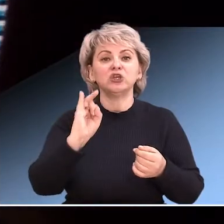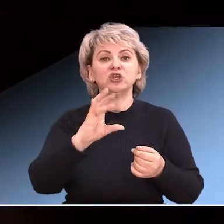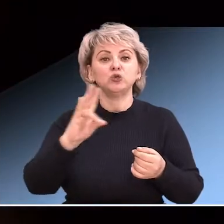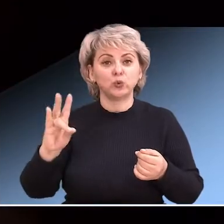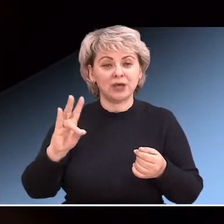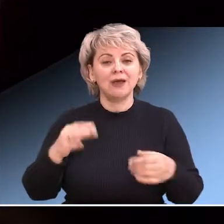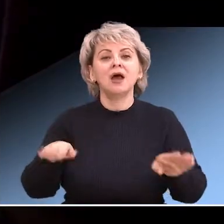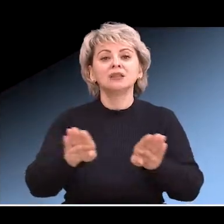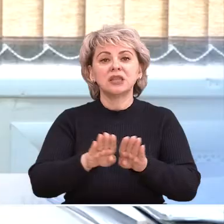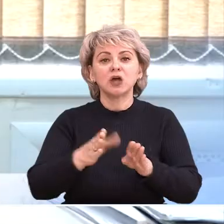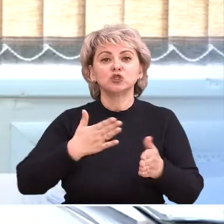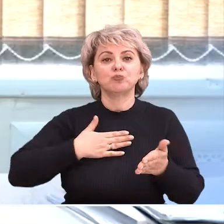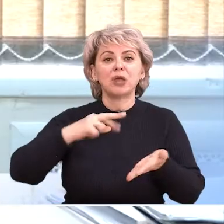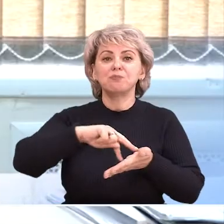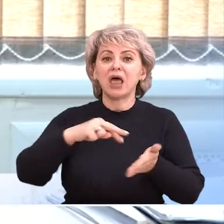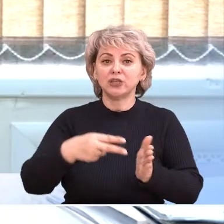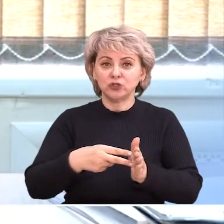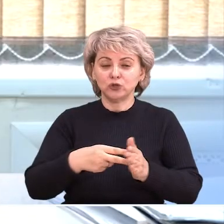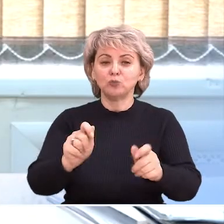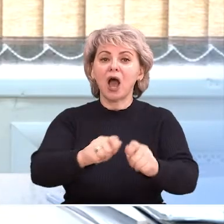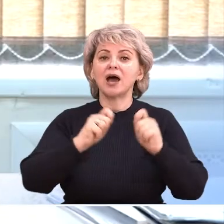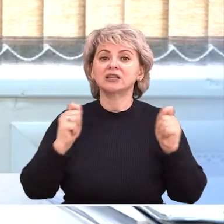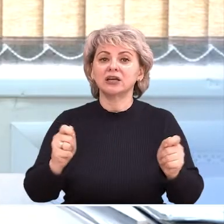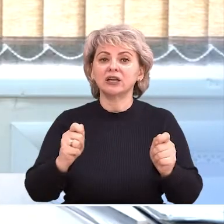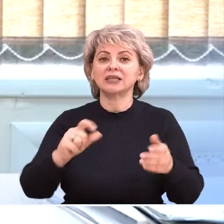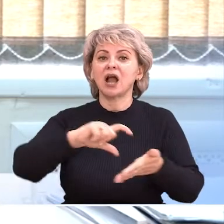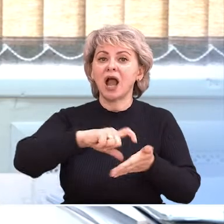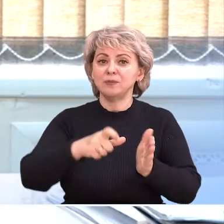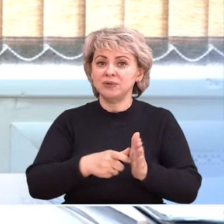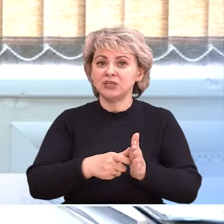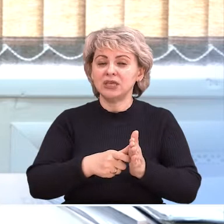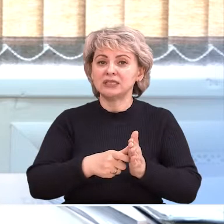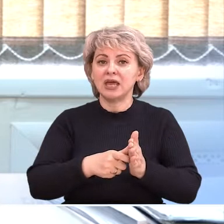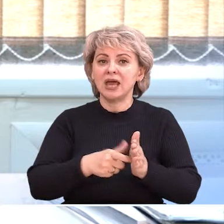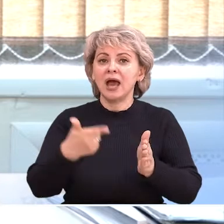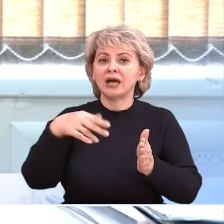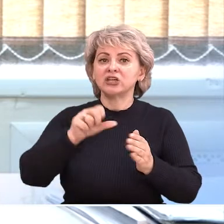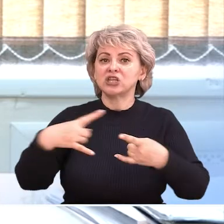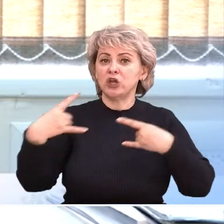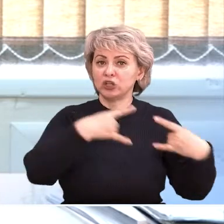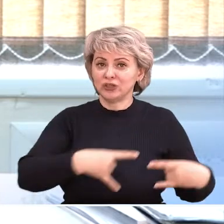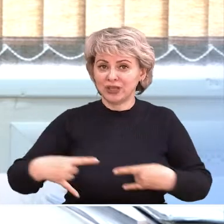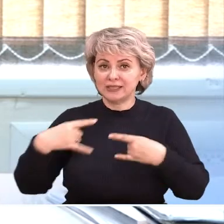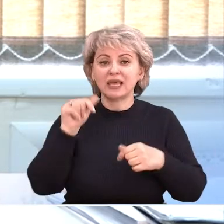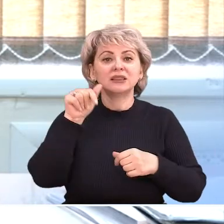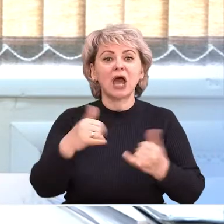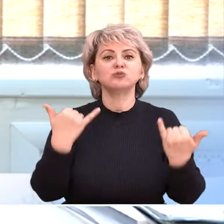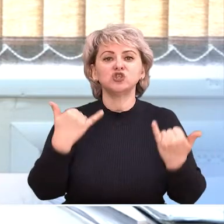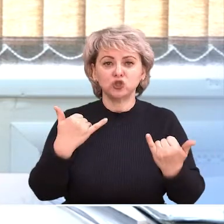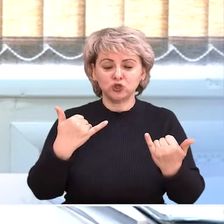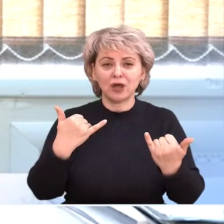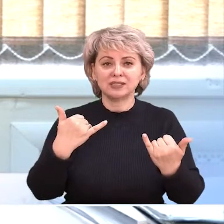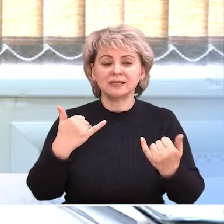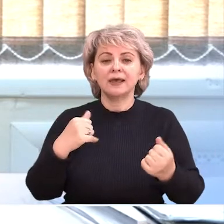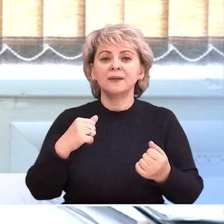уже к 25 июня. Также мы планируем открыть кабинет на Грейсе рентгеновский. Значит,